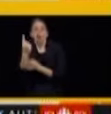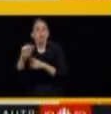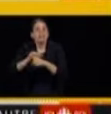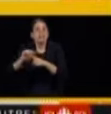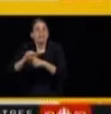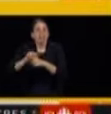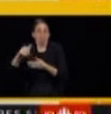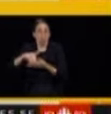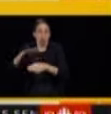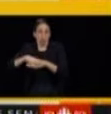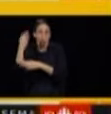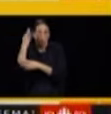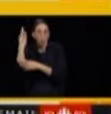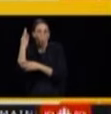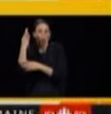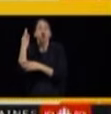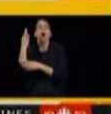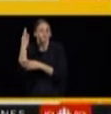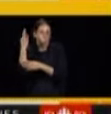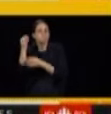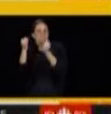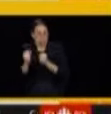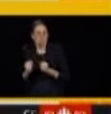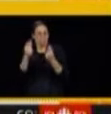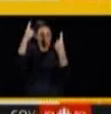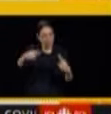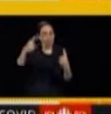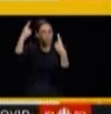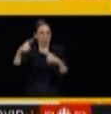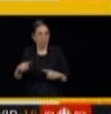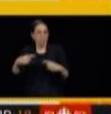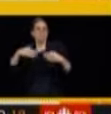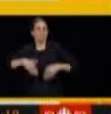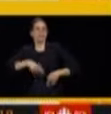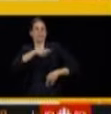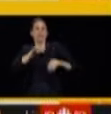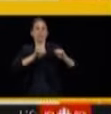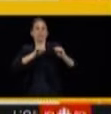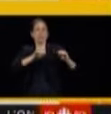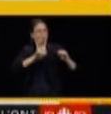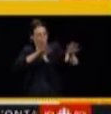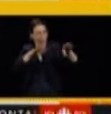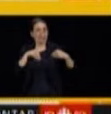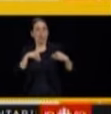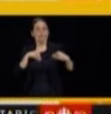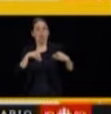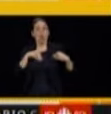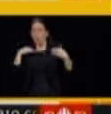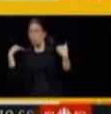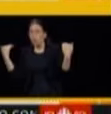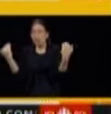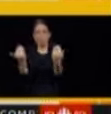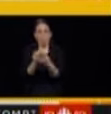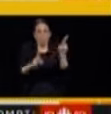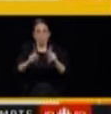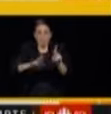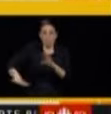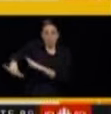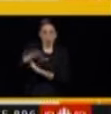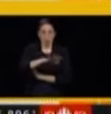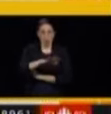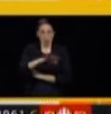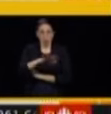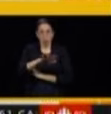avec l'éducation. Ça a été fait hier, complété. Alors, on va pouvoir bénéficier de tous ces gens qui vont faire partie des